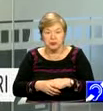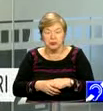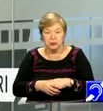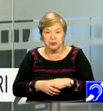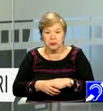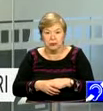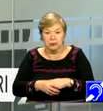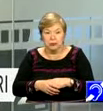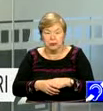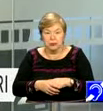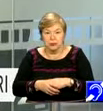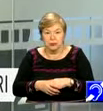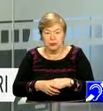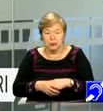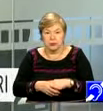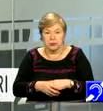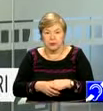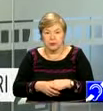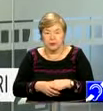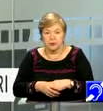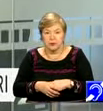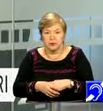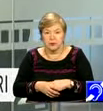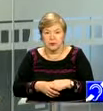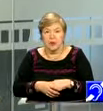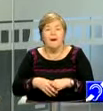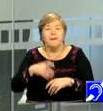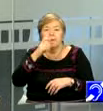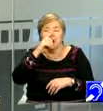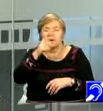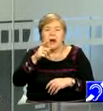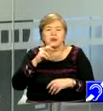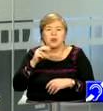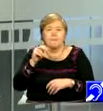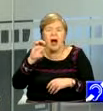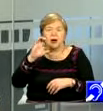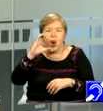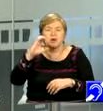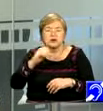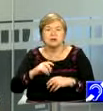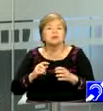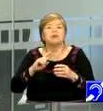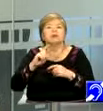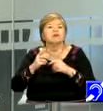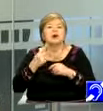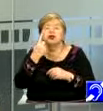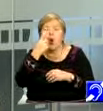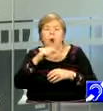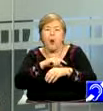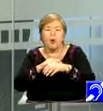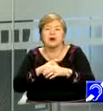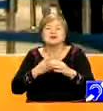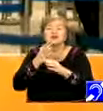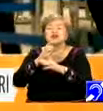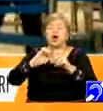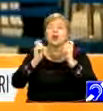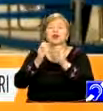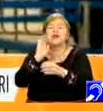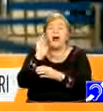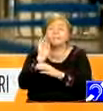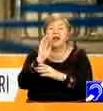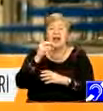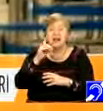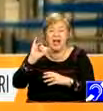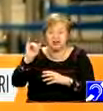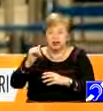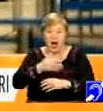Bună ziua, Raluca, bun găsit, doamnelor și domnilor. Ahmed Sami El Burkadi va fi prezentat în mai puțin de o oră la Curtea de Apel de Iași.